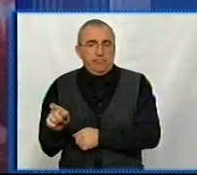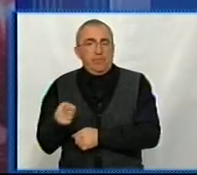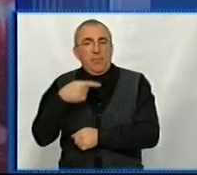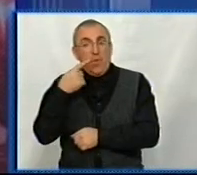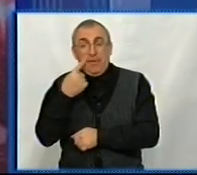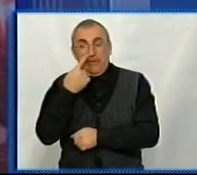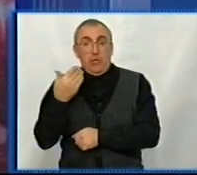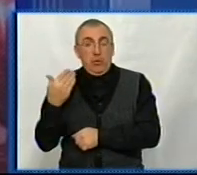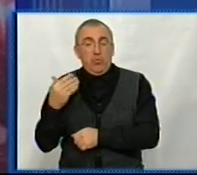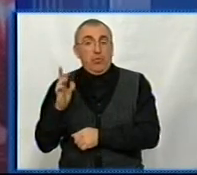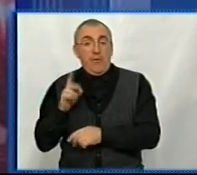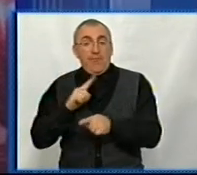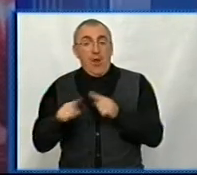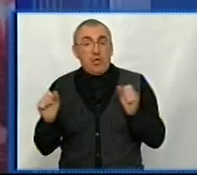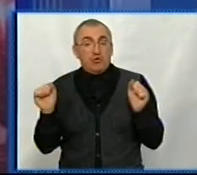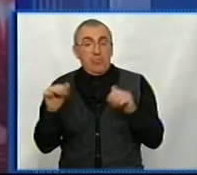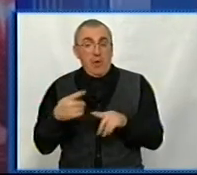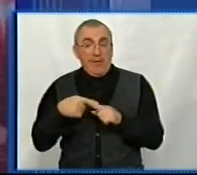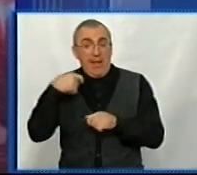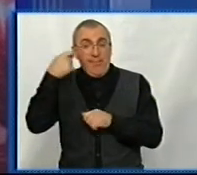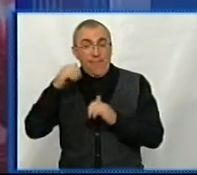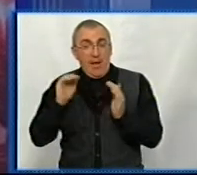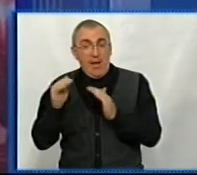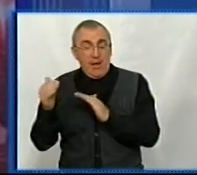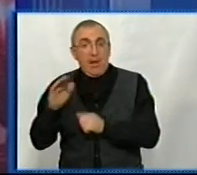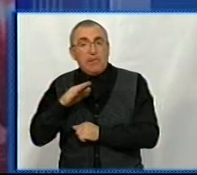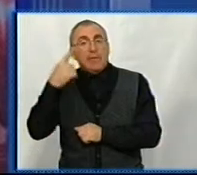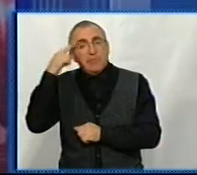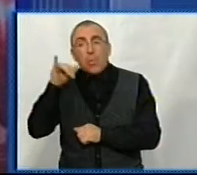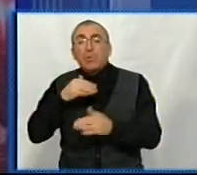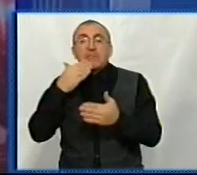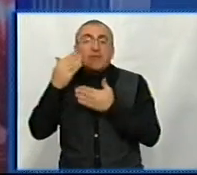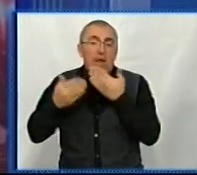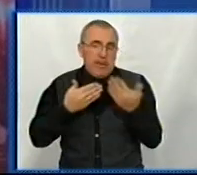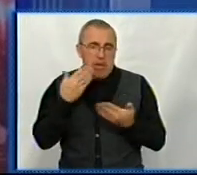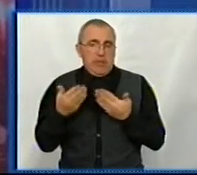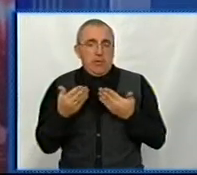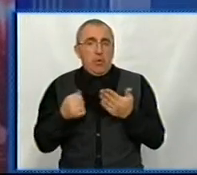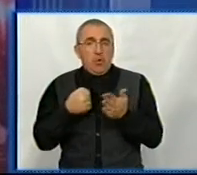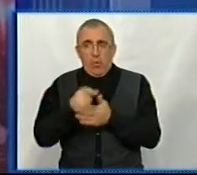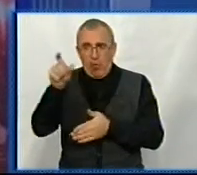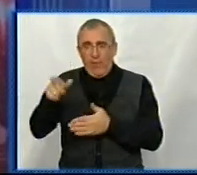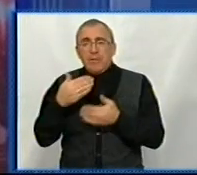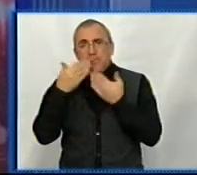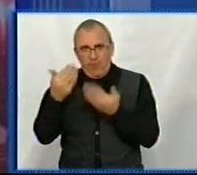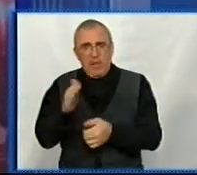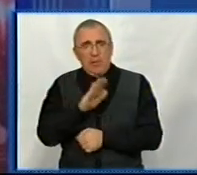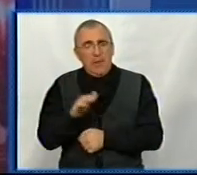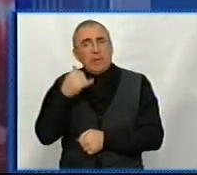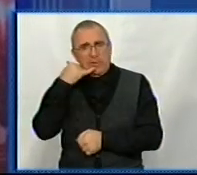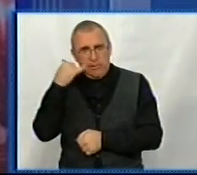Говорили тільки що у флешмобі, в цьому відеоролики, що діти знають, куди їм звертатися. До вас зверталися діти?